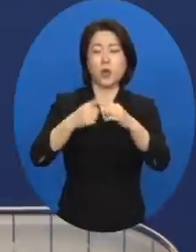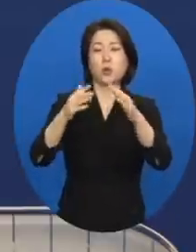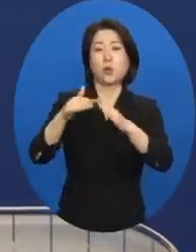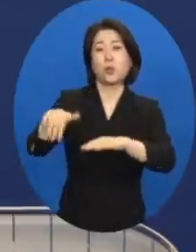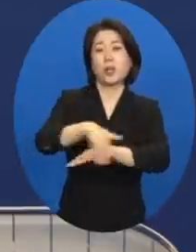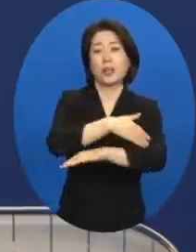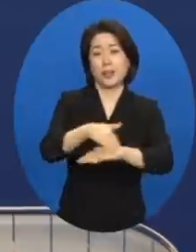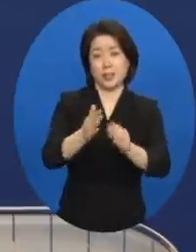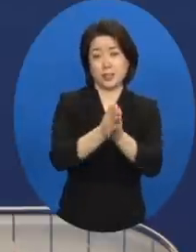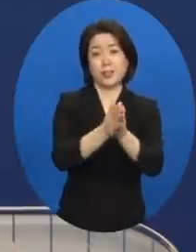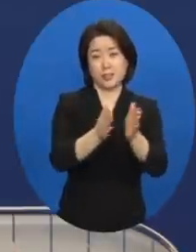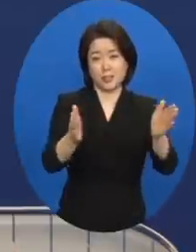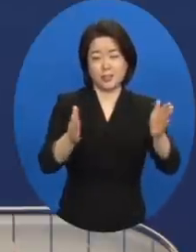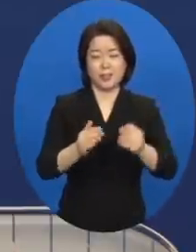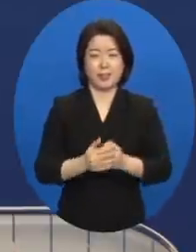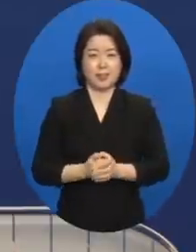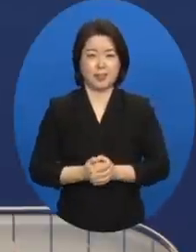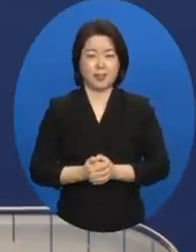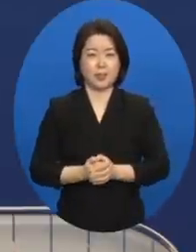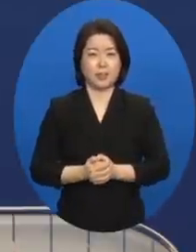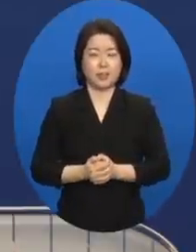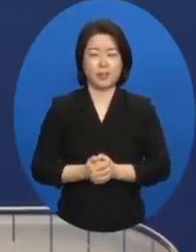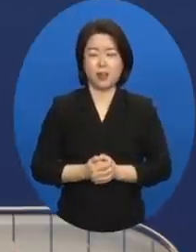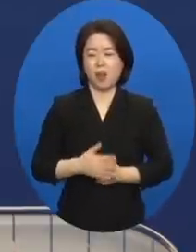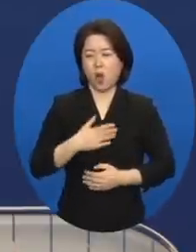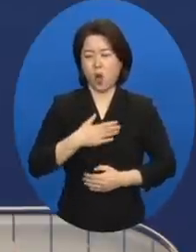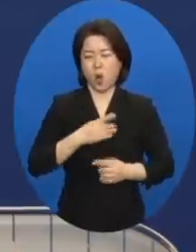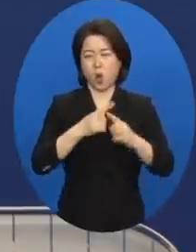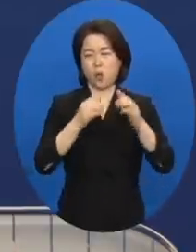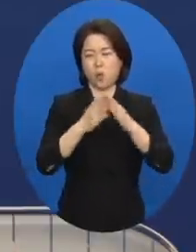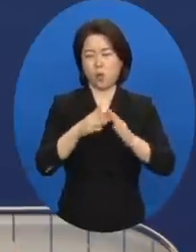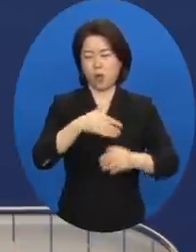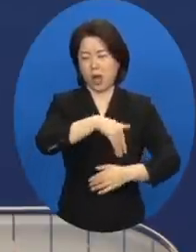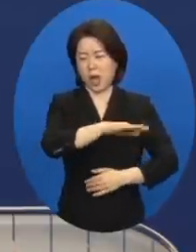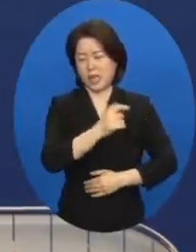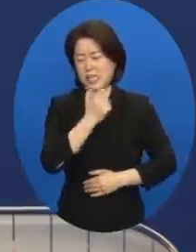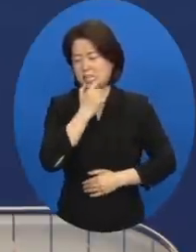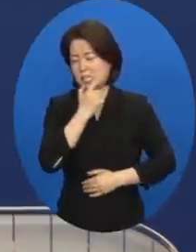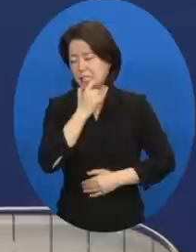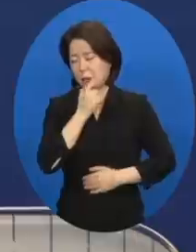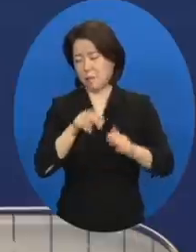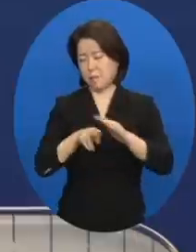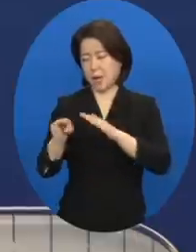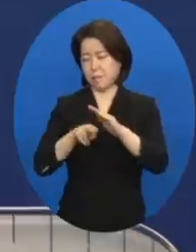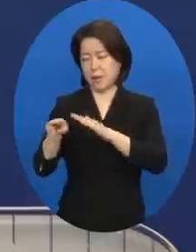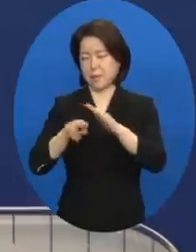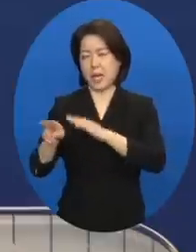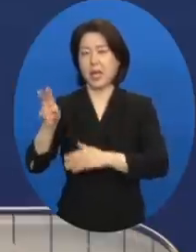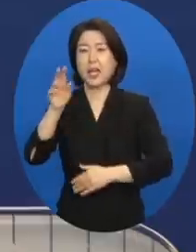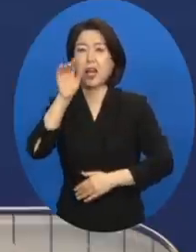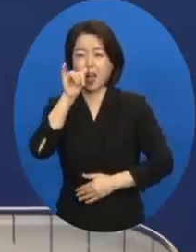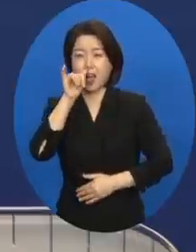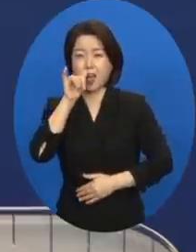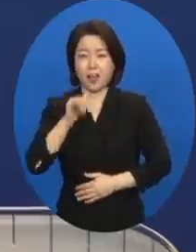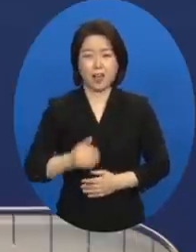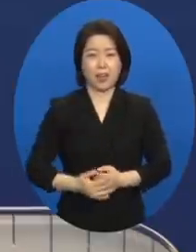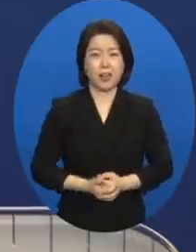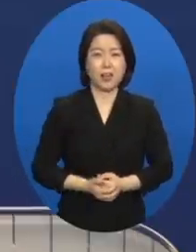됐어요. 교회 안 가려고 막 도망다니다가